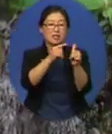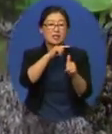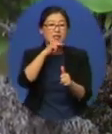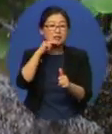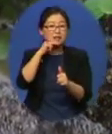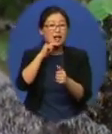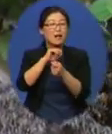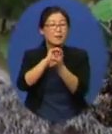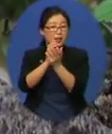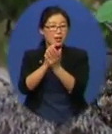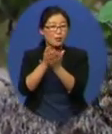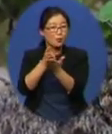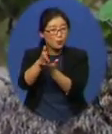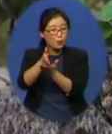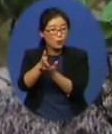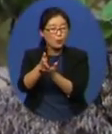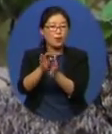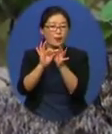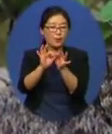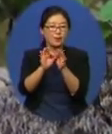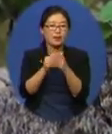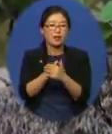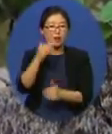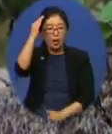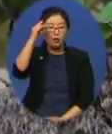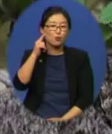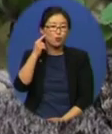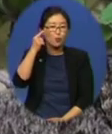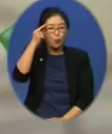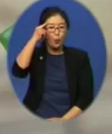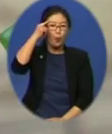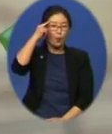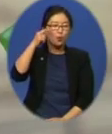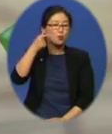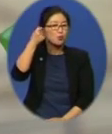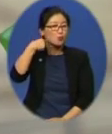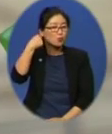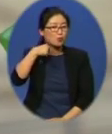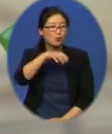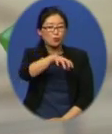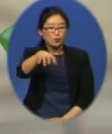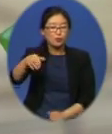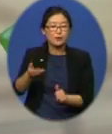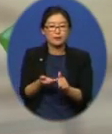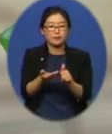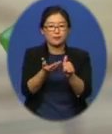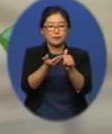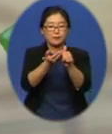관목이며 우리나라, 몽고, 중국 등지에 분포되어 있다고 합니다.